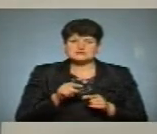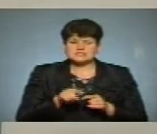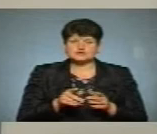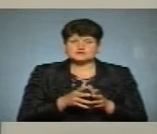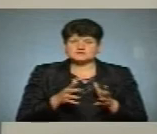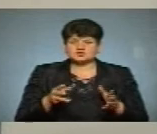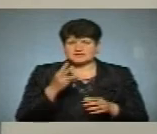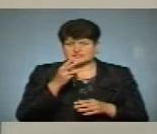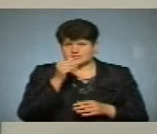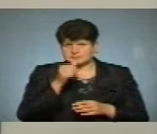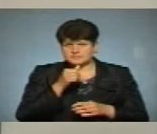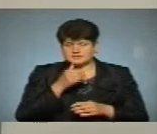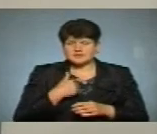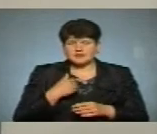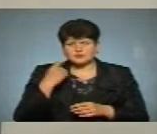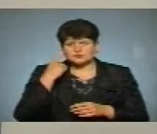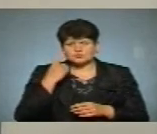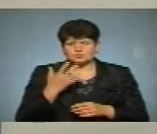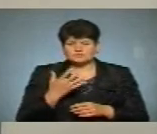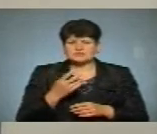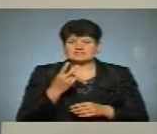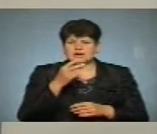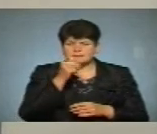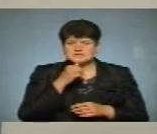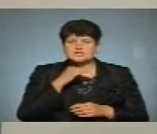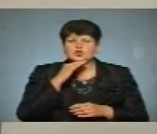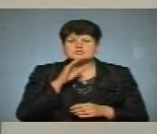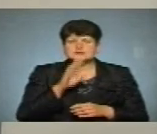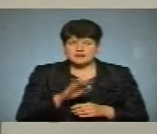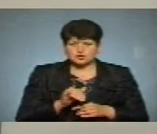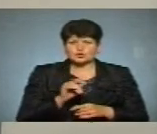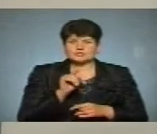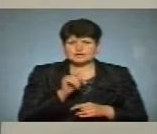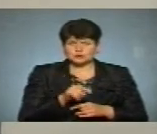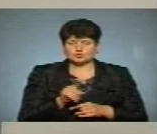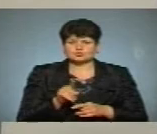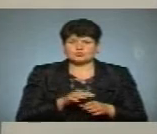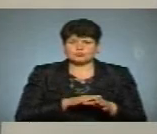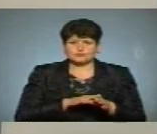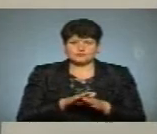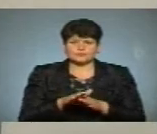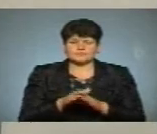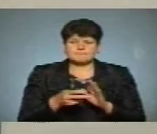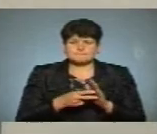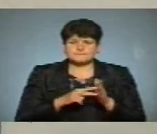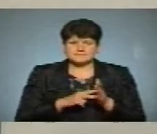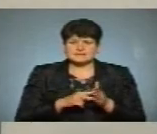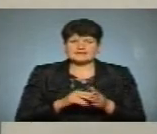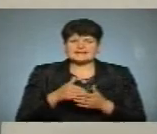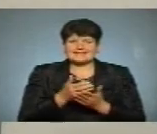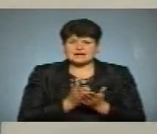збільшення 3 місяці, я думаю, 2 місяці достатньо для того, щоб планомірно і якісно